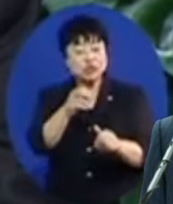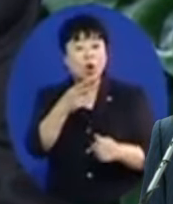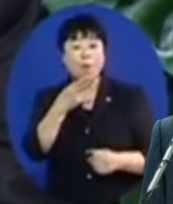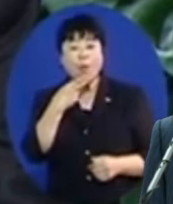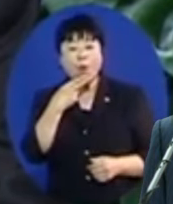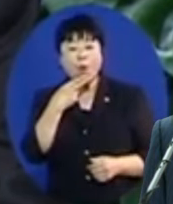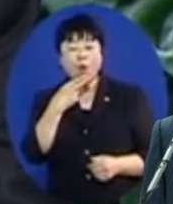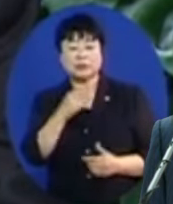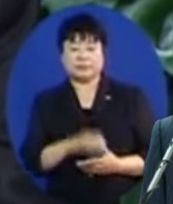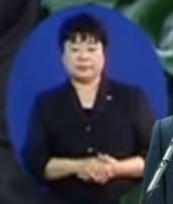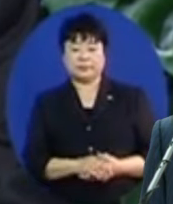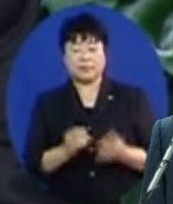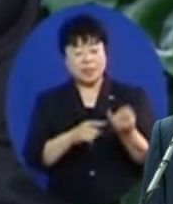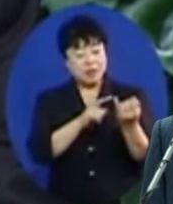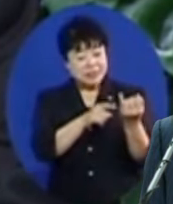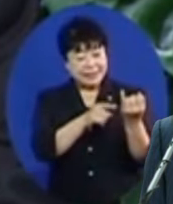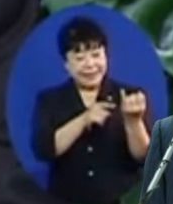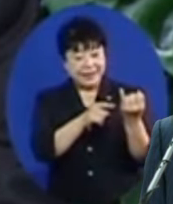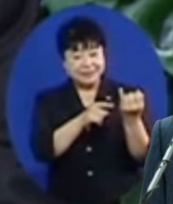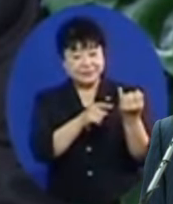아니하시고 그 여자에게